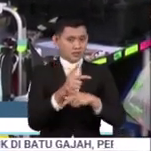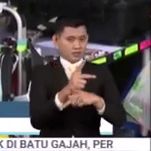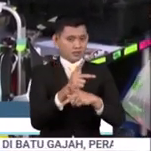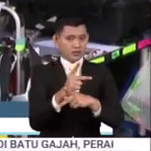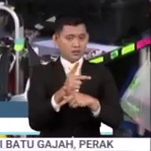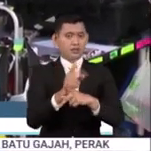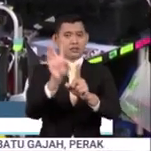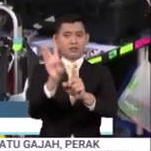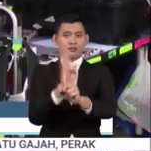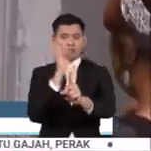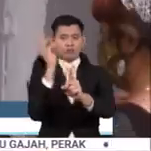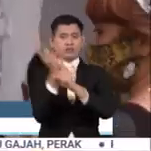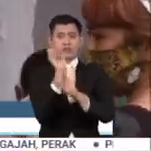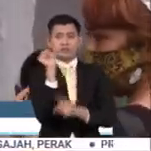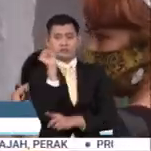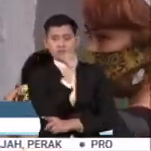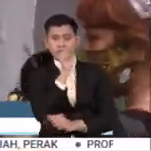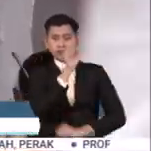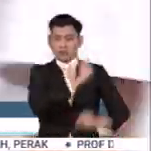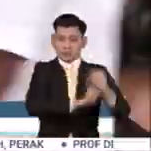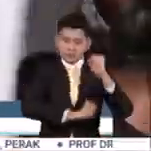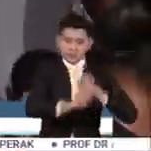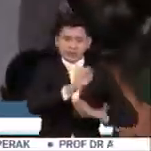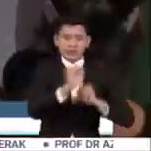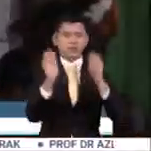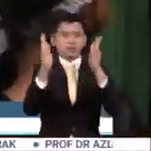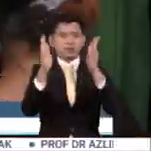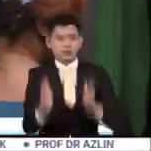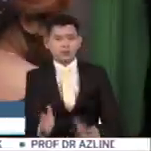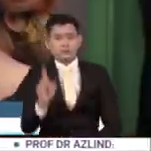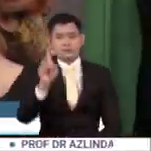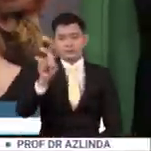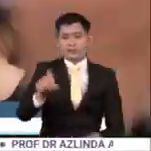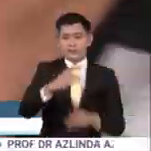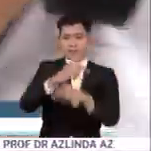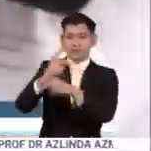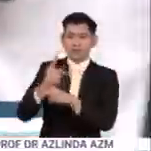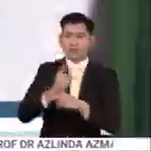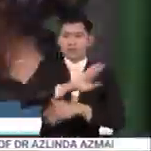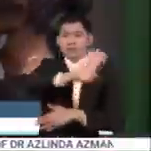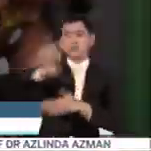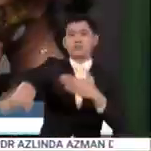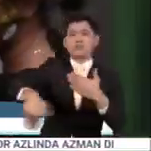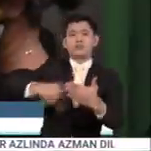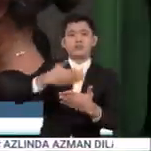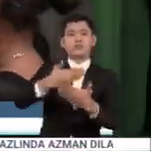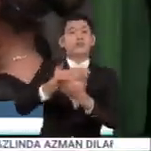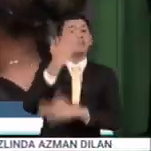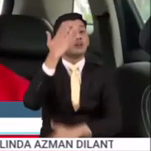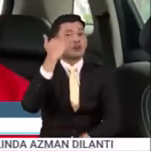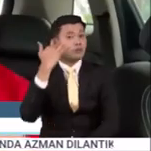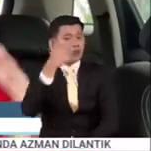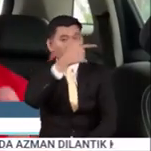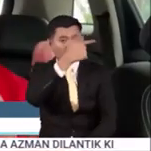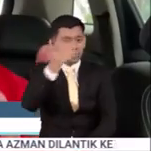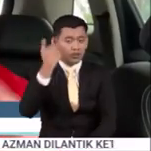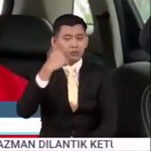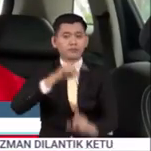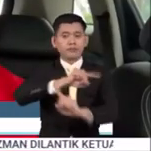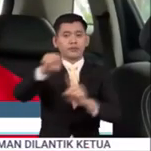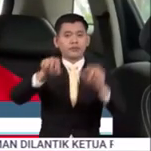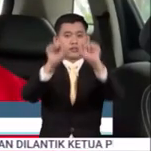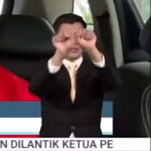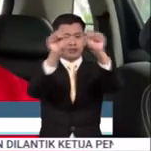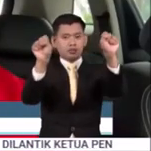artis ni perlulah dijaga secara keseluruhannya. Sebab apa? Bila mana stesen TV kalau